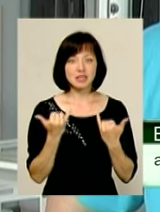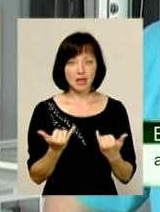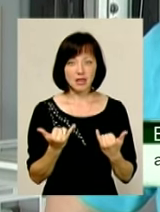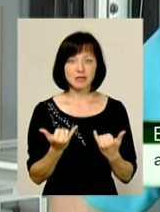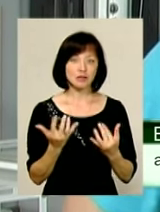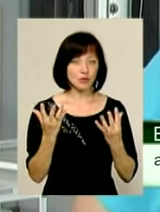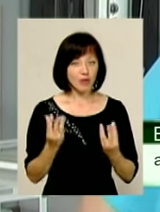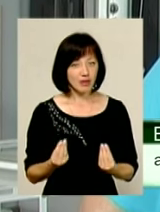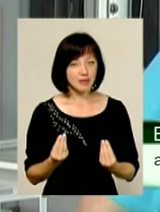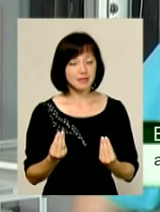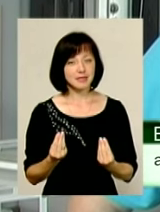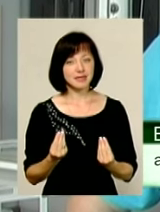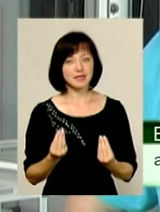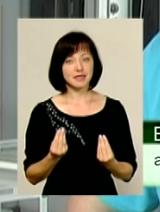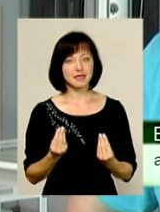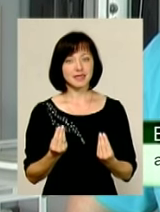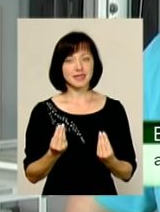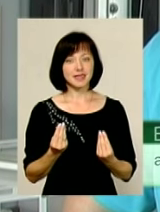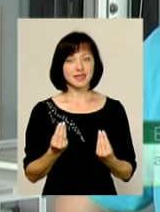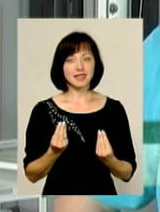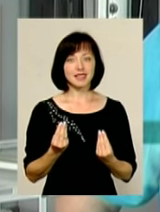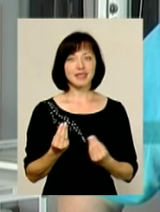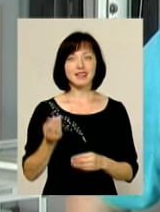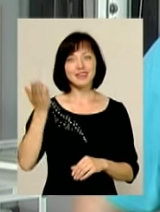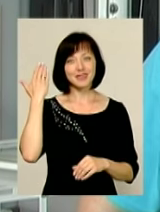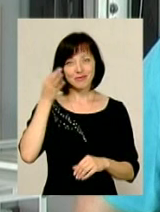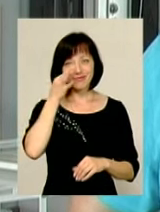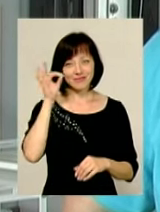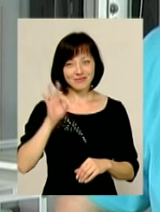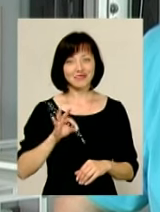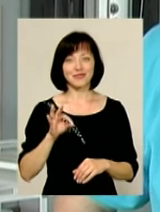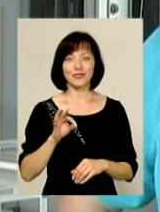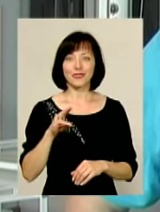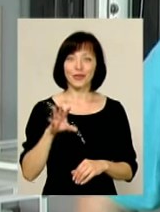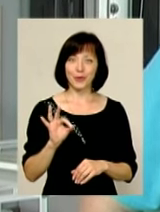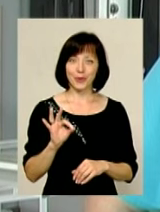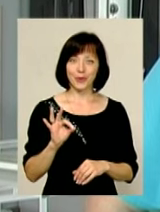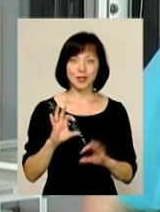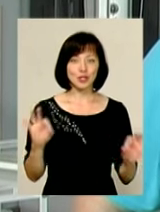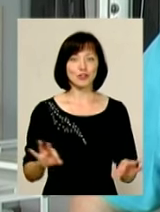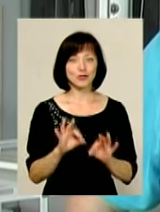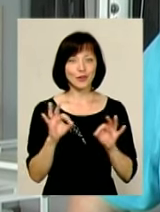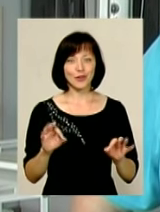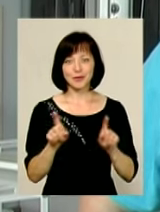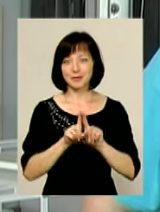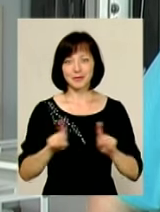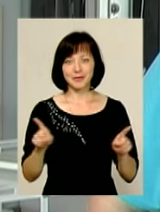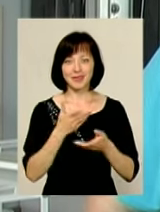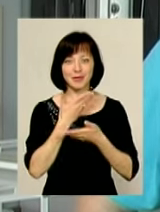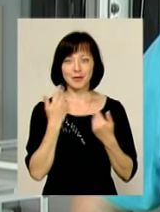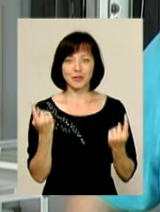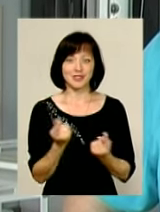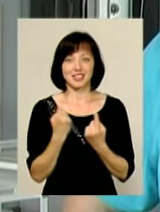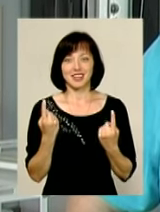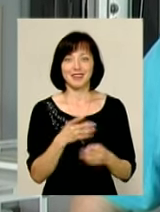сьогоднішнього дня, з, скажемо, з висоти сьогоднішнього досвіду, то нічого в них такого не було. Були